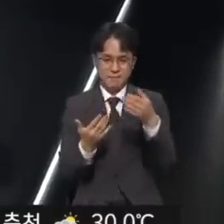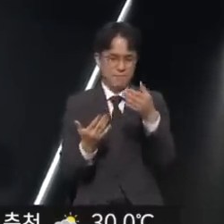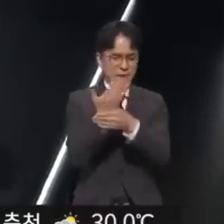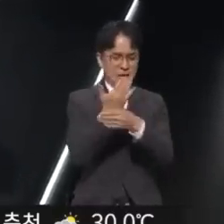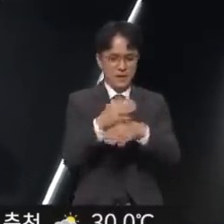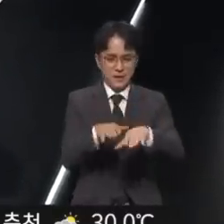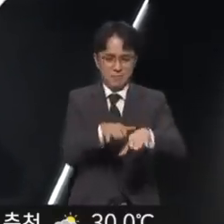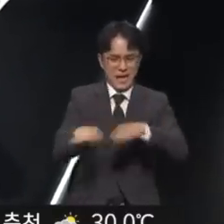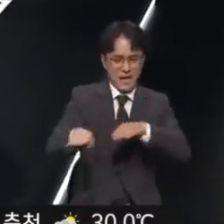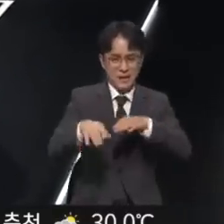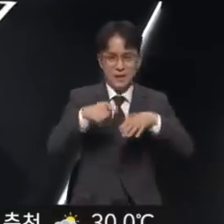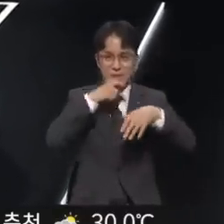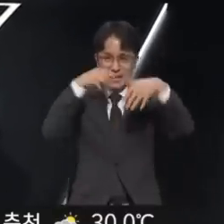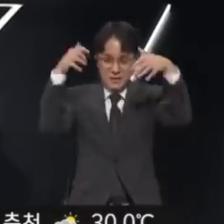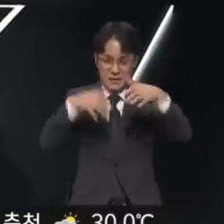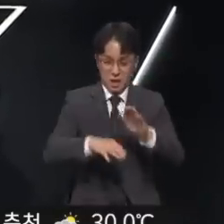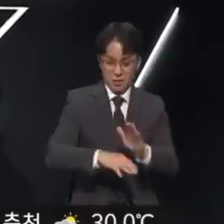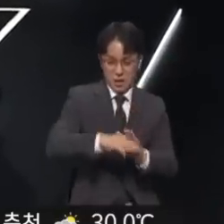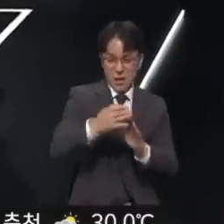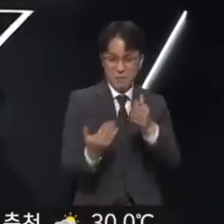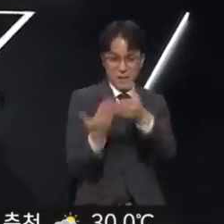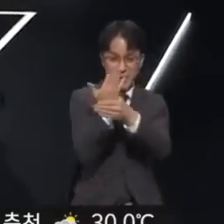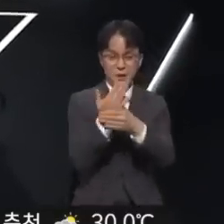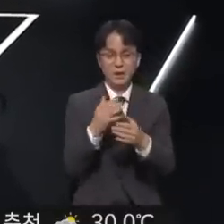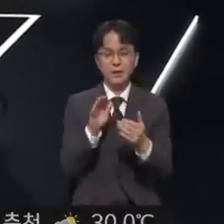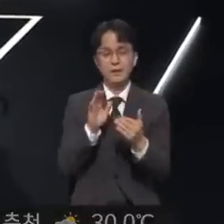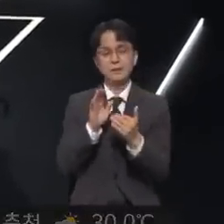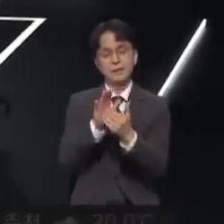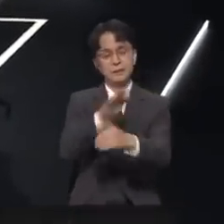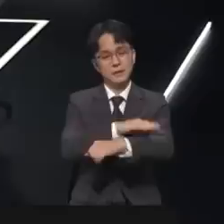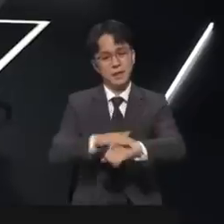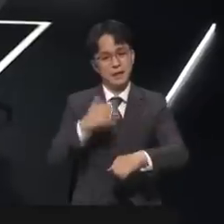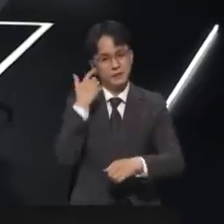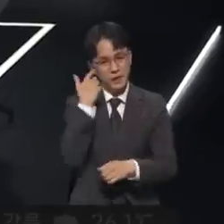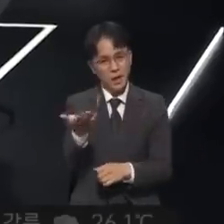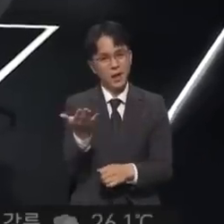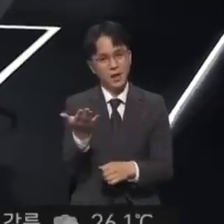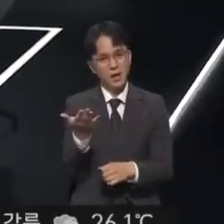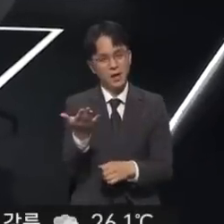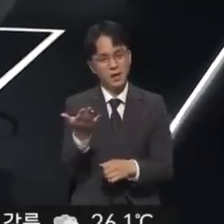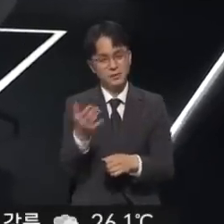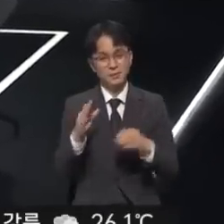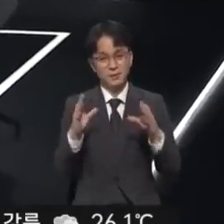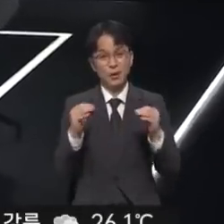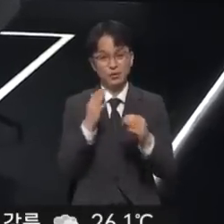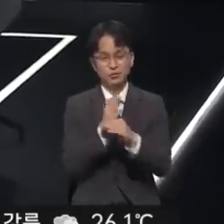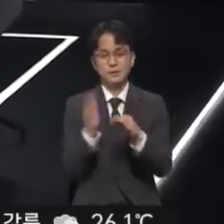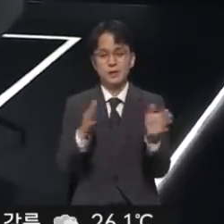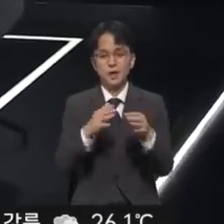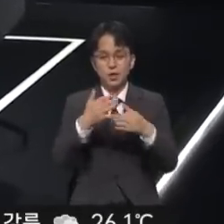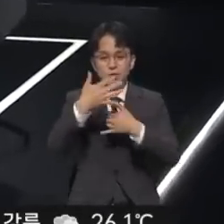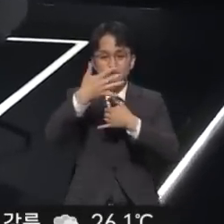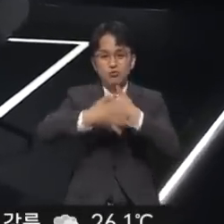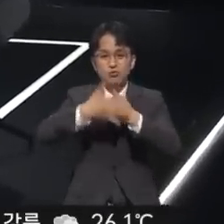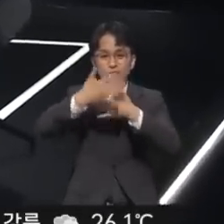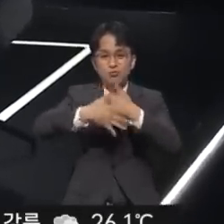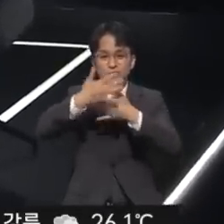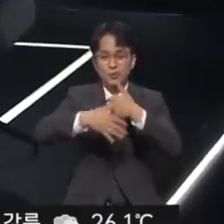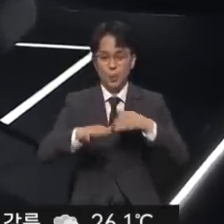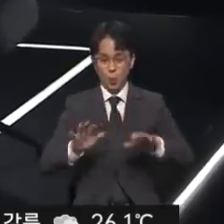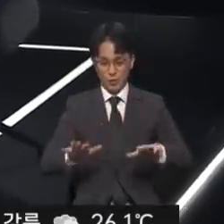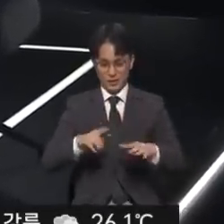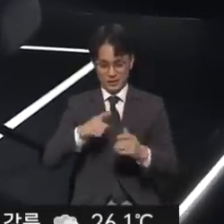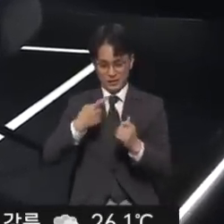있느냐의 문제입니다 어 많은 얘기들이 지금 오고 있는데요 정도 얘기가 있을 겁니다 유튜브 댓글 구질을 하면 이 관련된